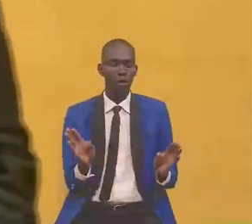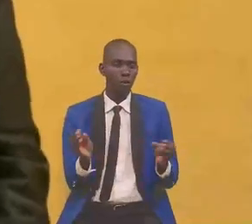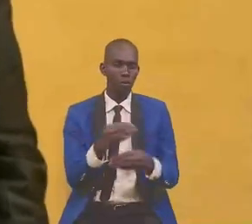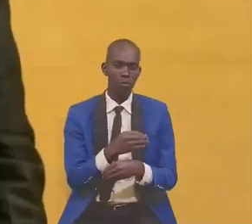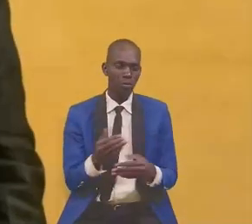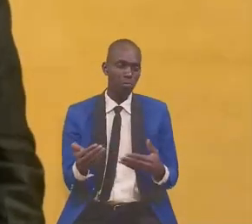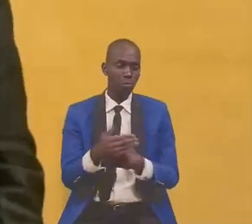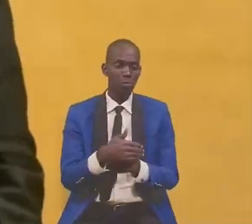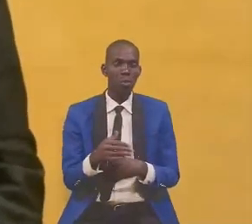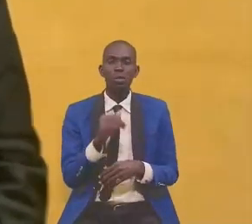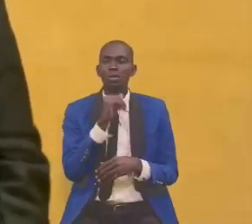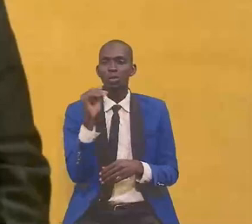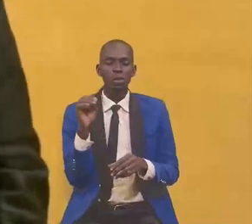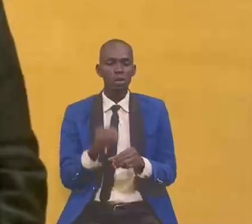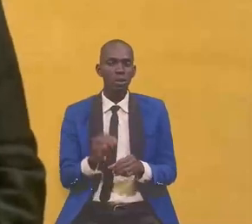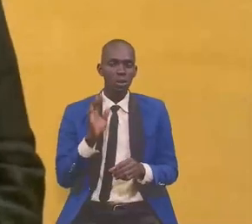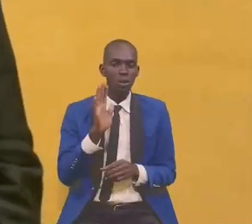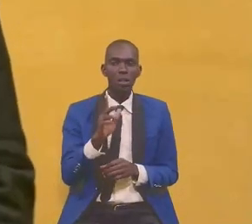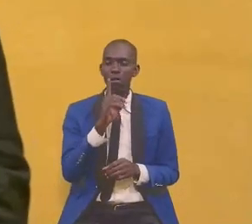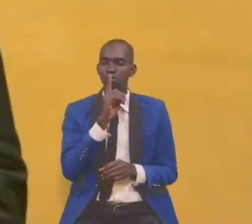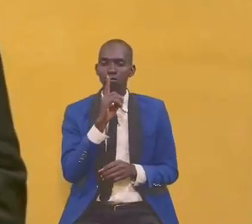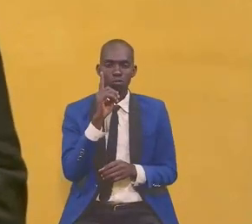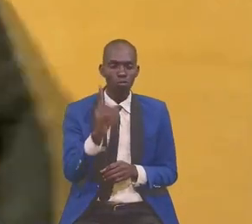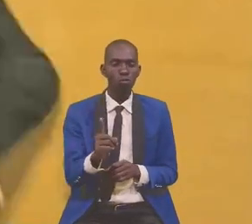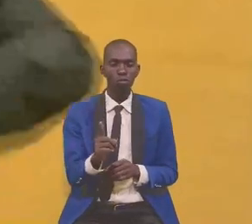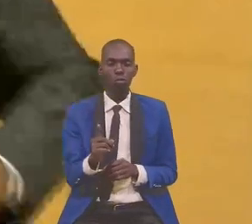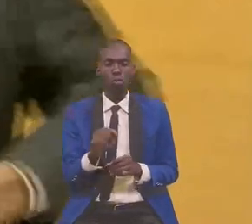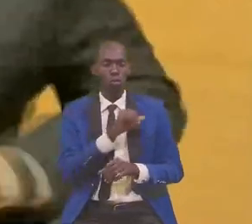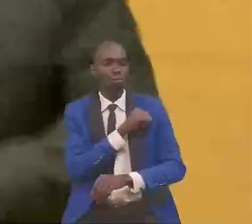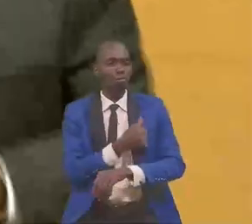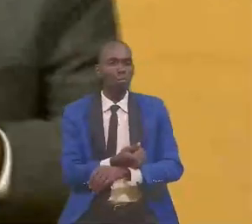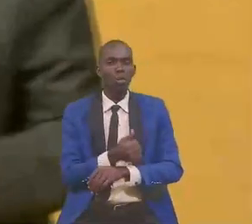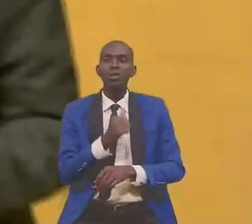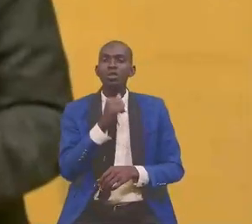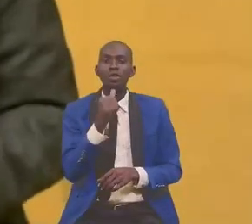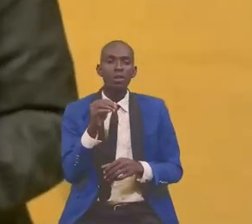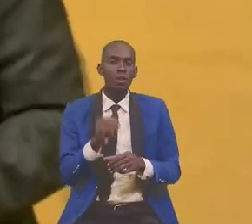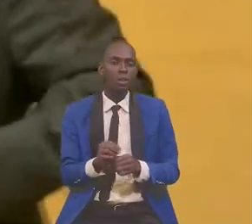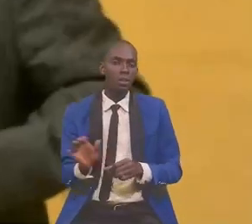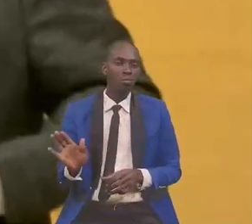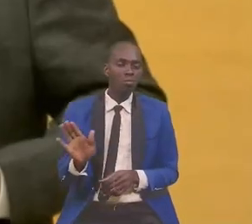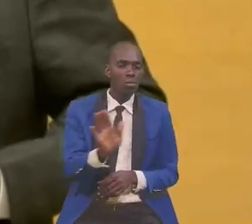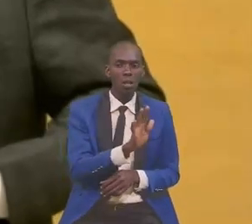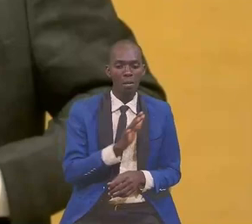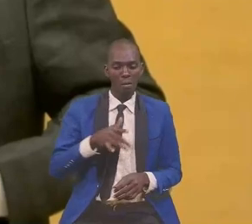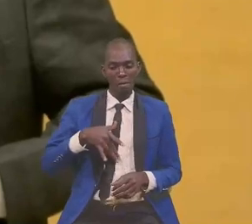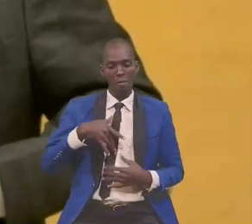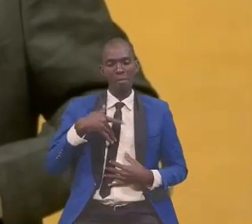pas dans leur autorité originale, pas en leur sentiment, en